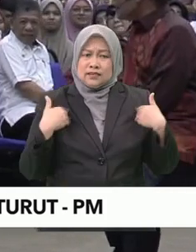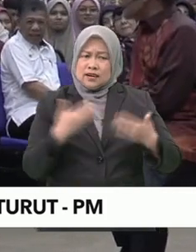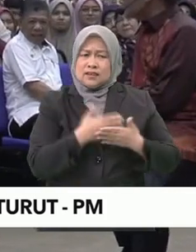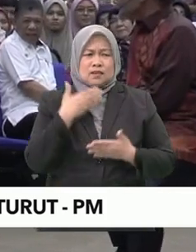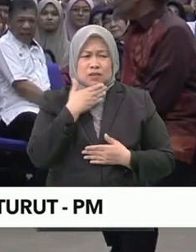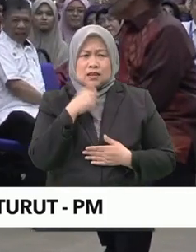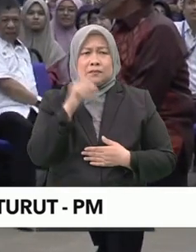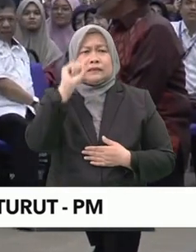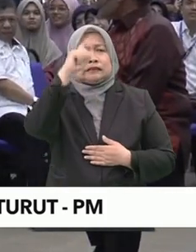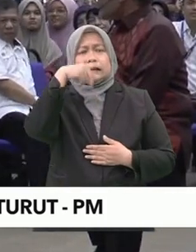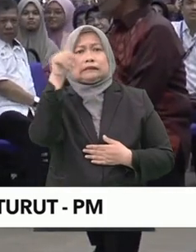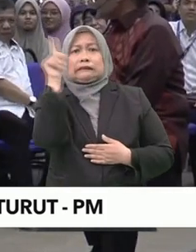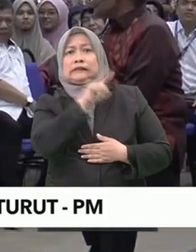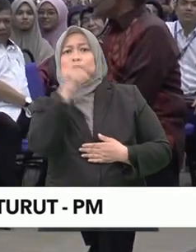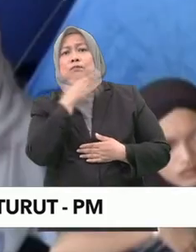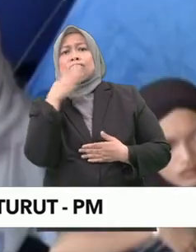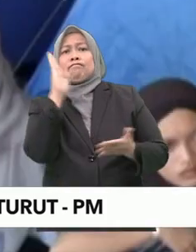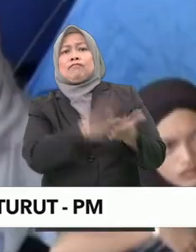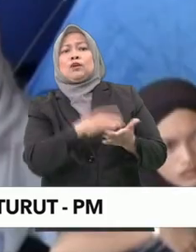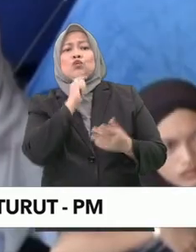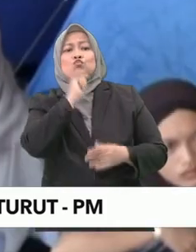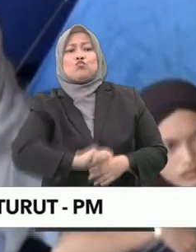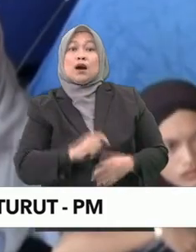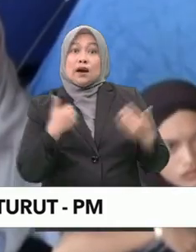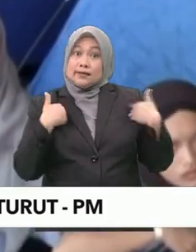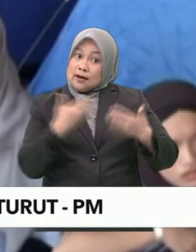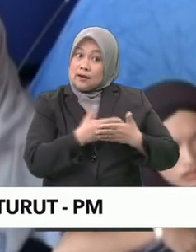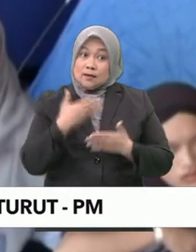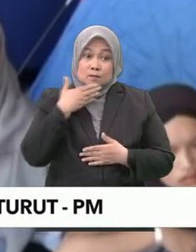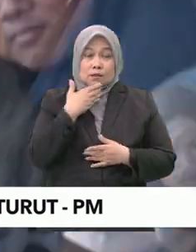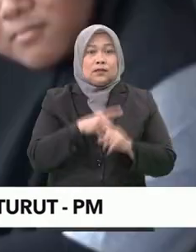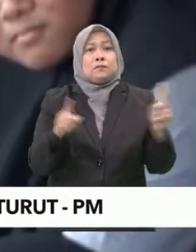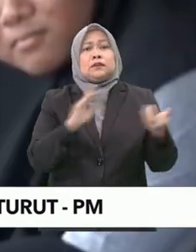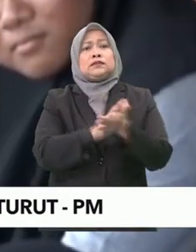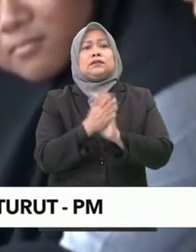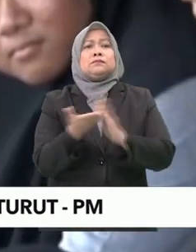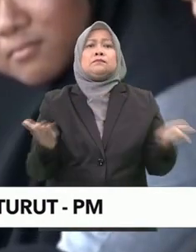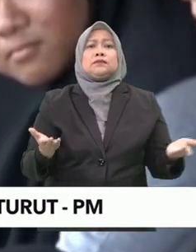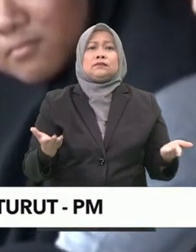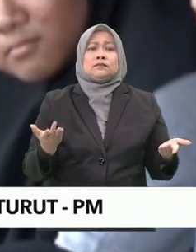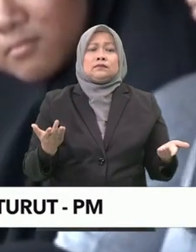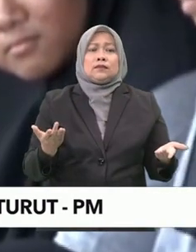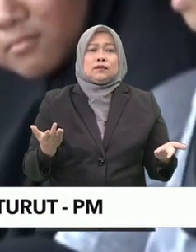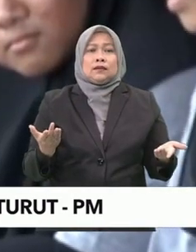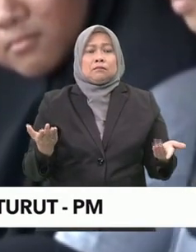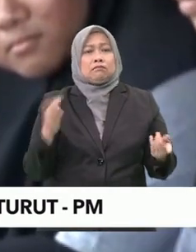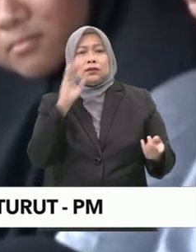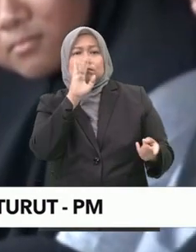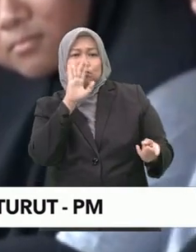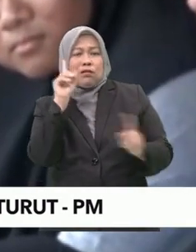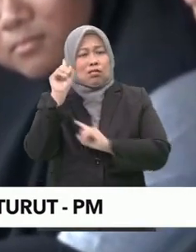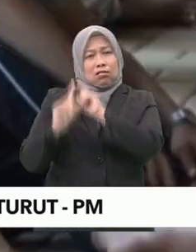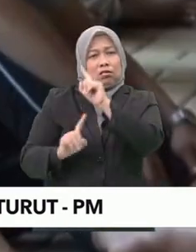tapi perangai lebih teruk pada orang tua. Ada orang anak muda tetapi jadi tali barut dan